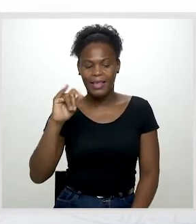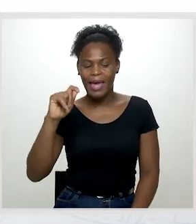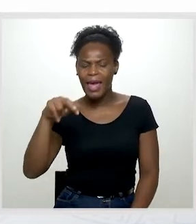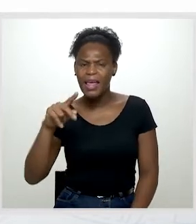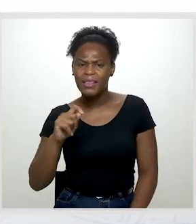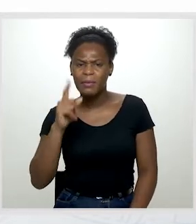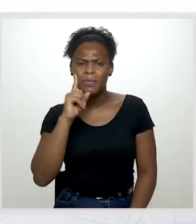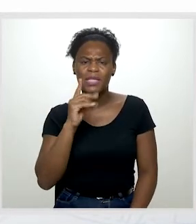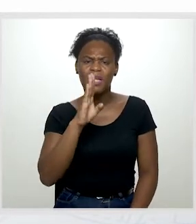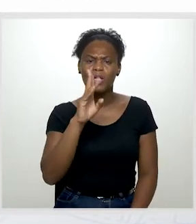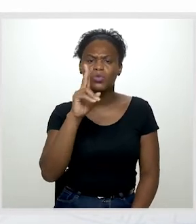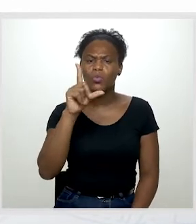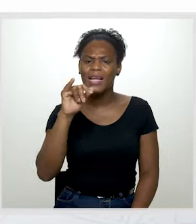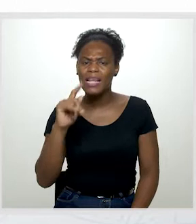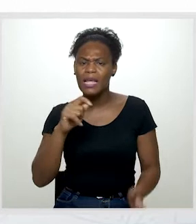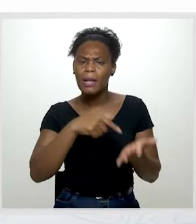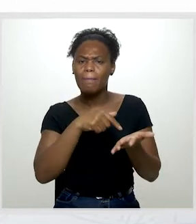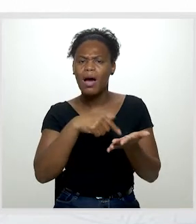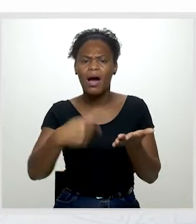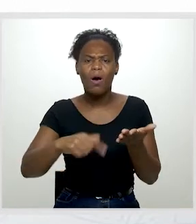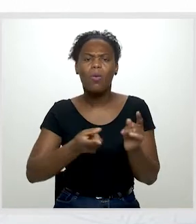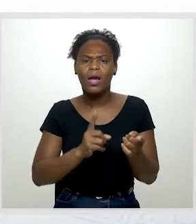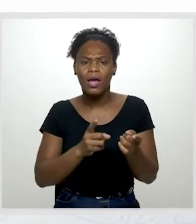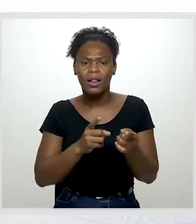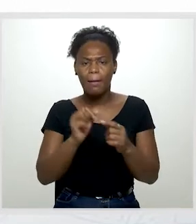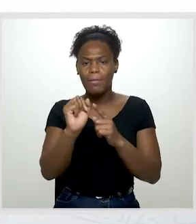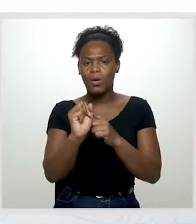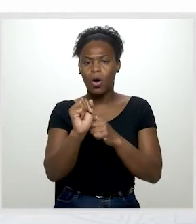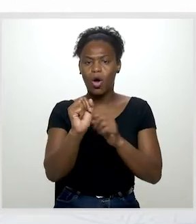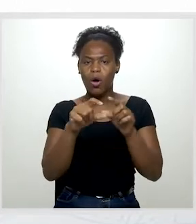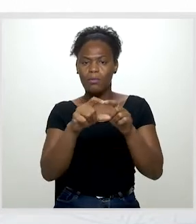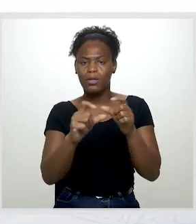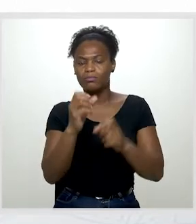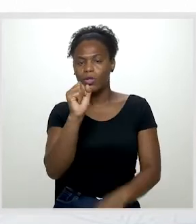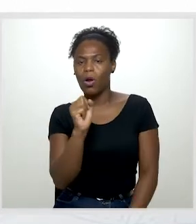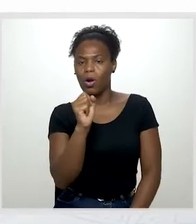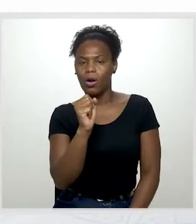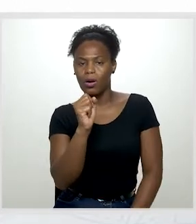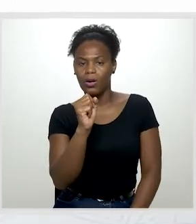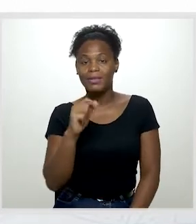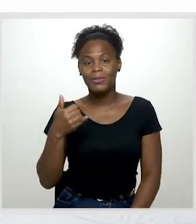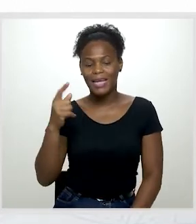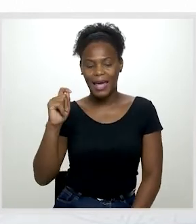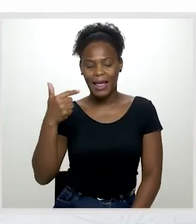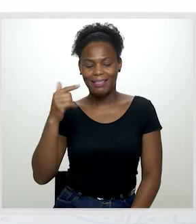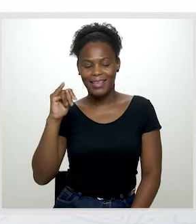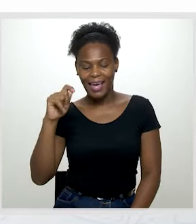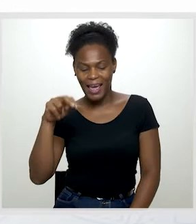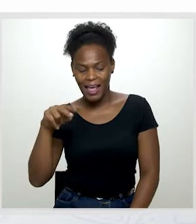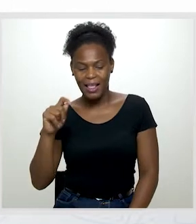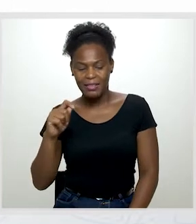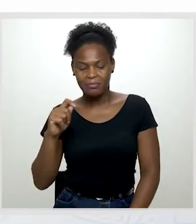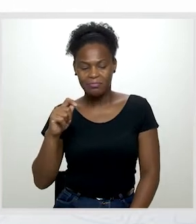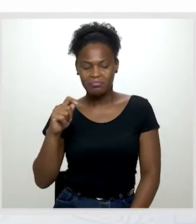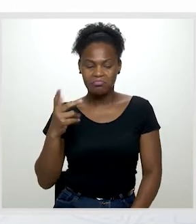a à la main? Julie a un micro à la main et Étienne, qu'est-ce qu'il a?